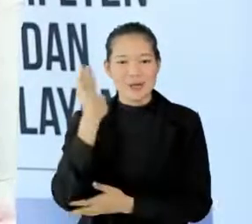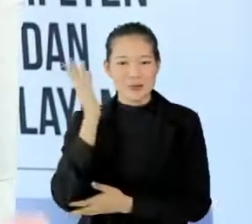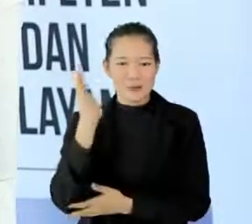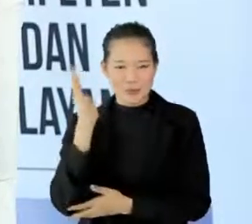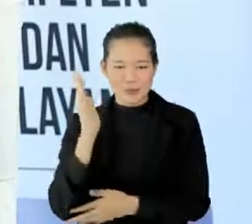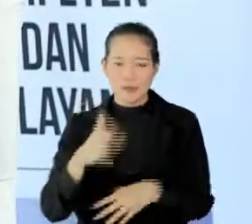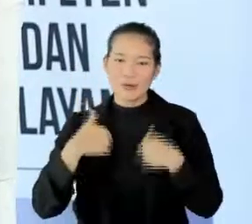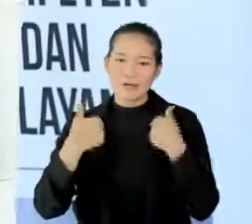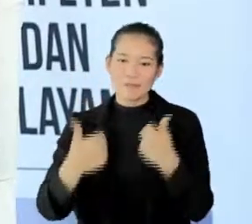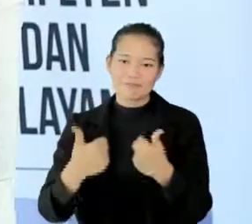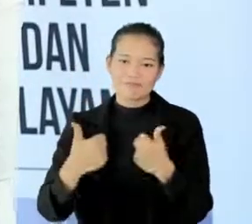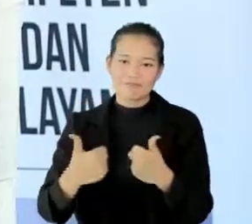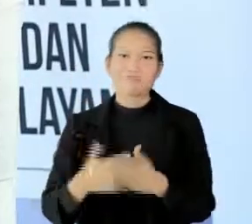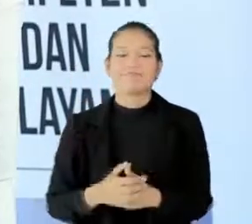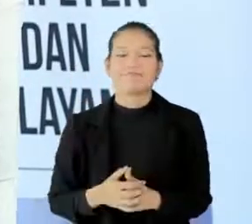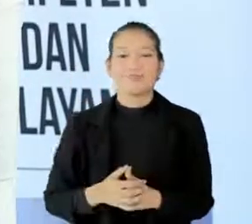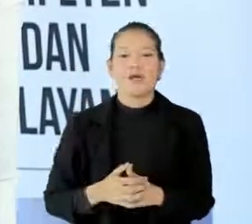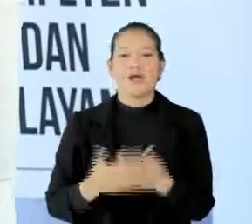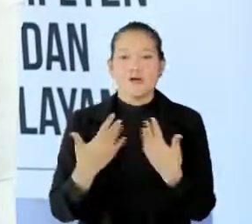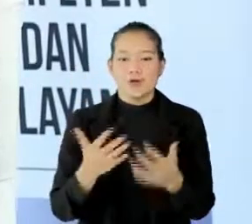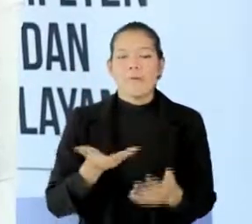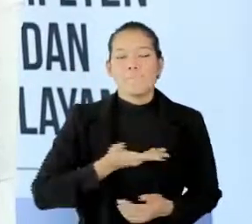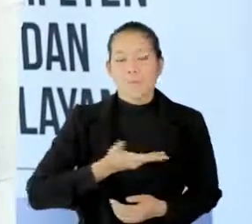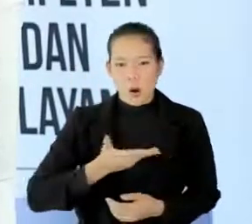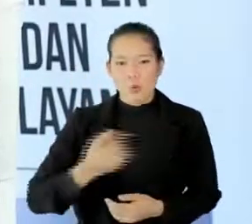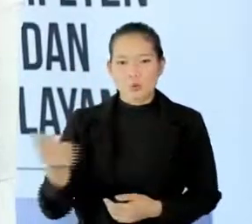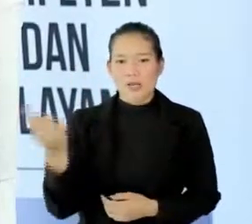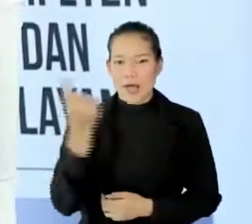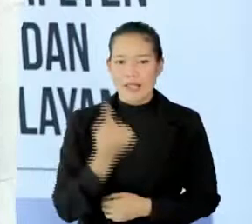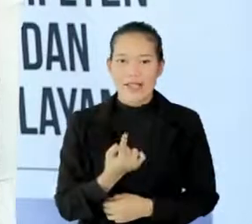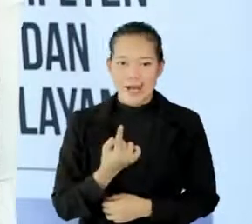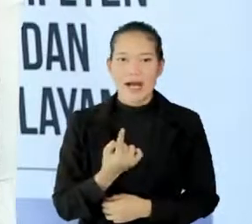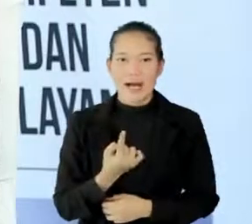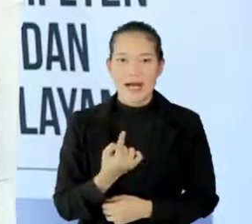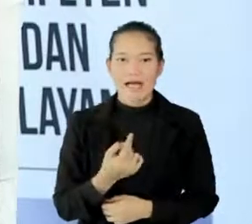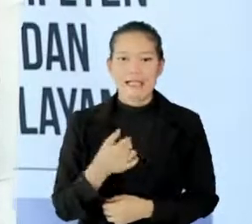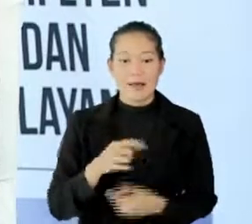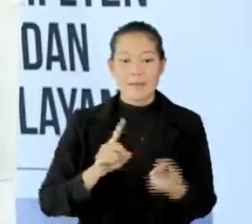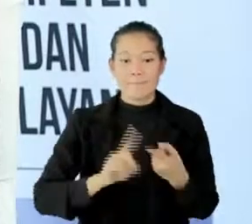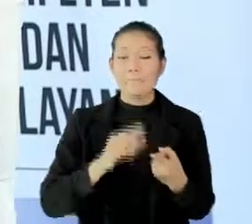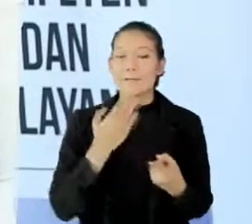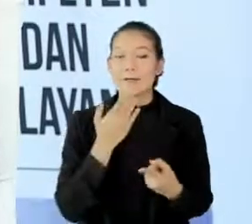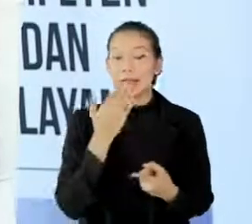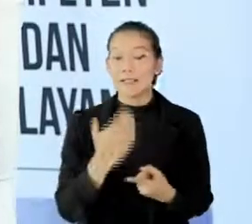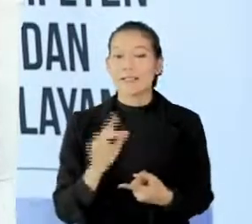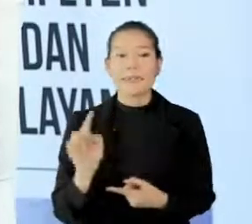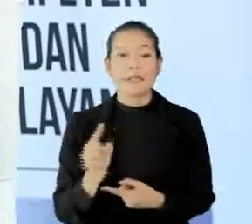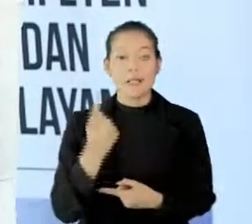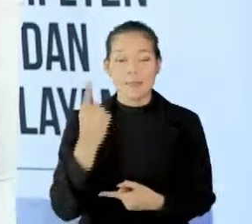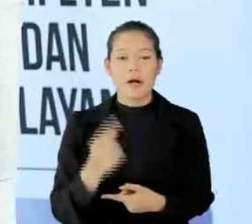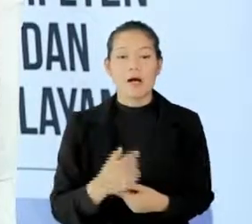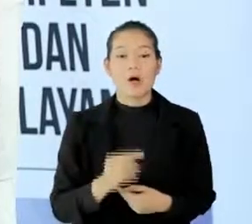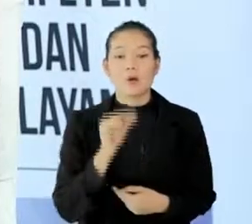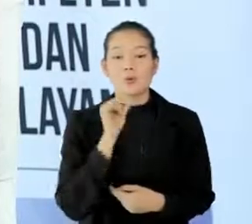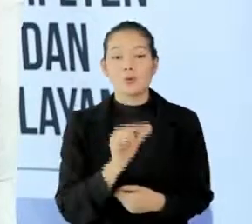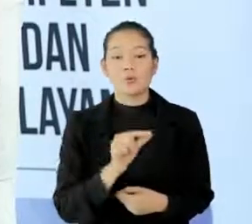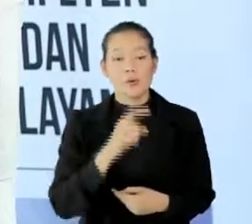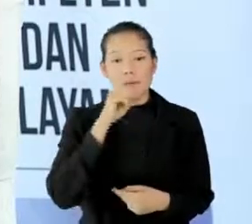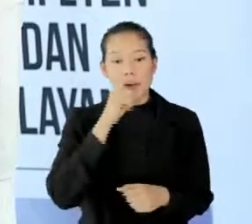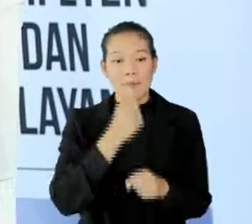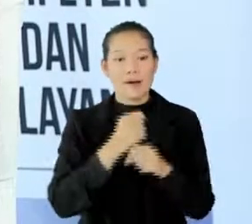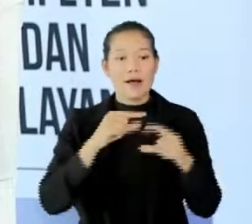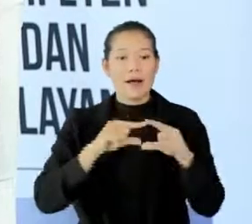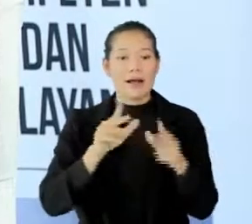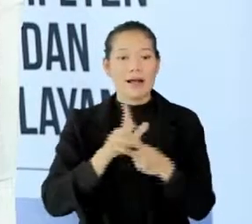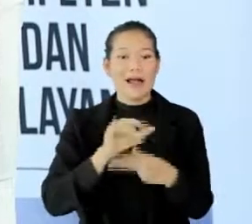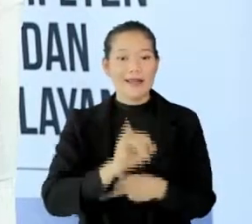saya yang luar biasa hari ini sudah menyempatkan untuk datang. Dan pertanyaan pertama langsung saja untuk Bapak Gandhip ya,